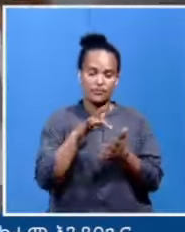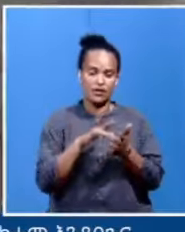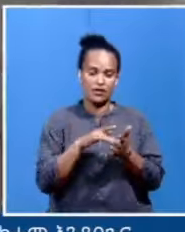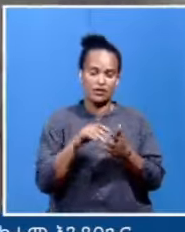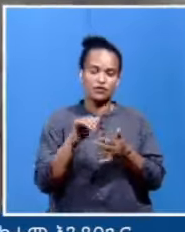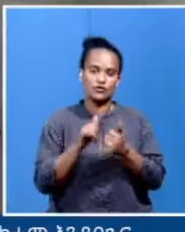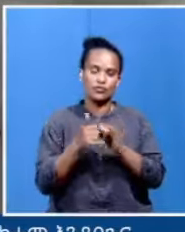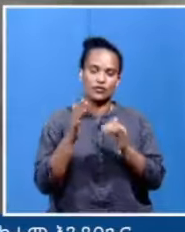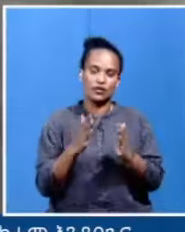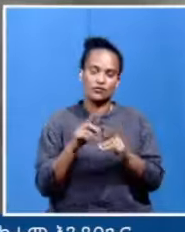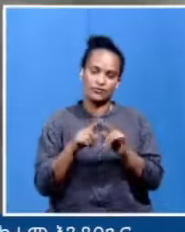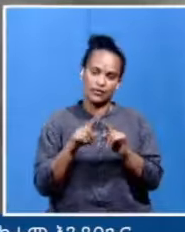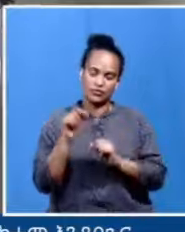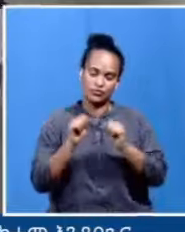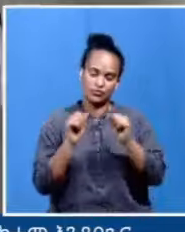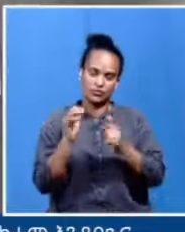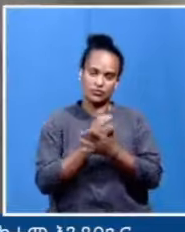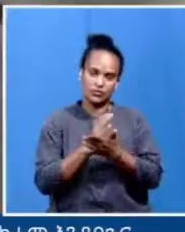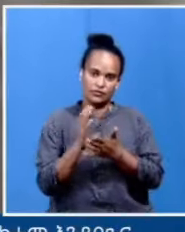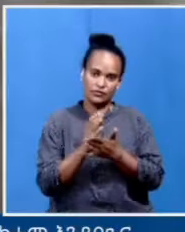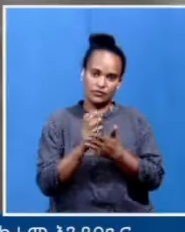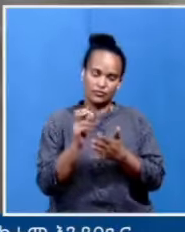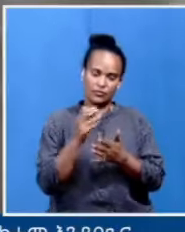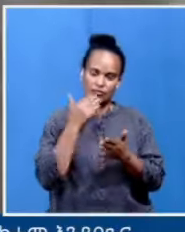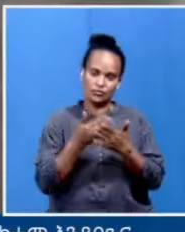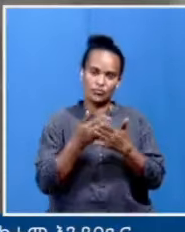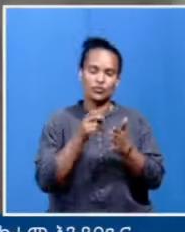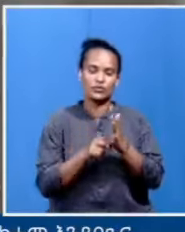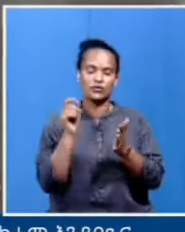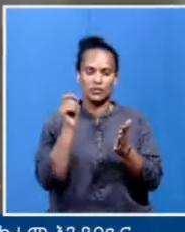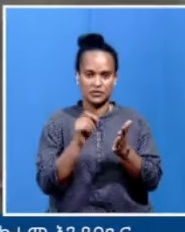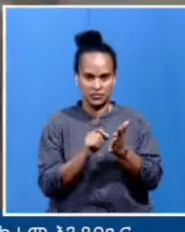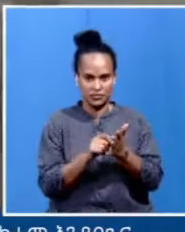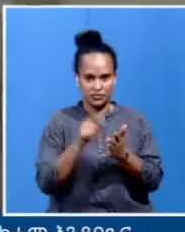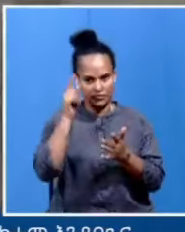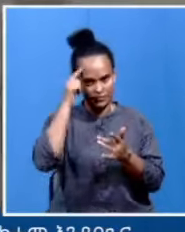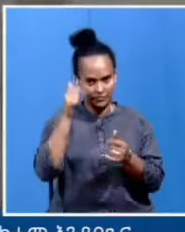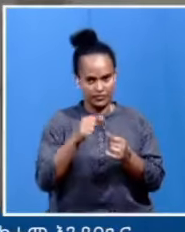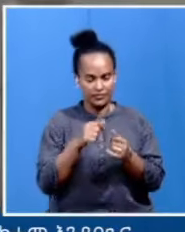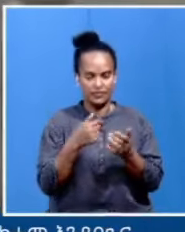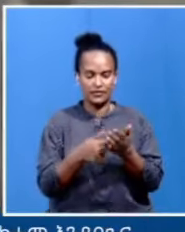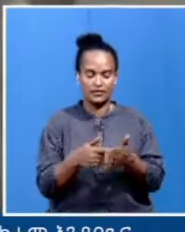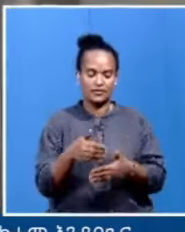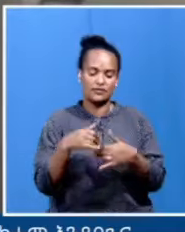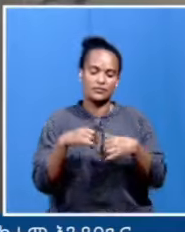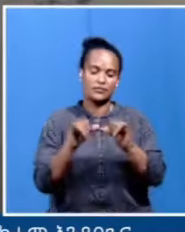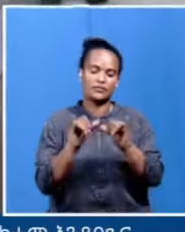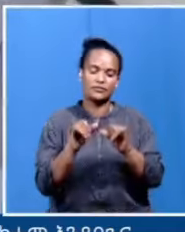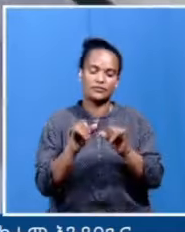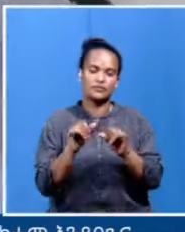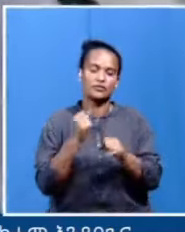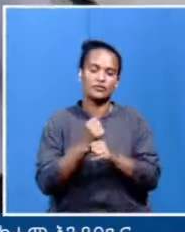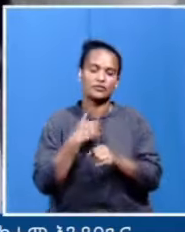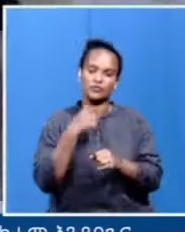ዝፈረዩ ስፖርተኛታት ኣብ ዝተፈላለዩ ውድድራት ተሳቲፎም ዝናኣድ ውፅኢት ከም ዘመዝገቡ ምዝኽኻር ነዚ ዓቂብካ ንምቕፃል ድማ ይሰርሑ